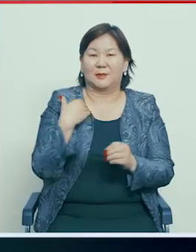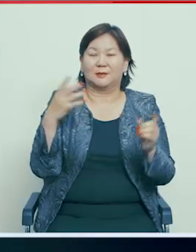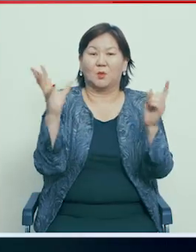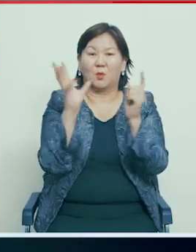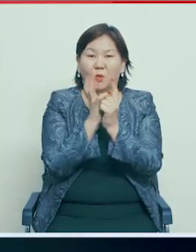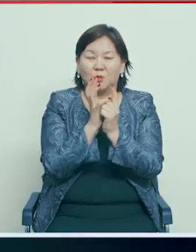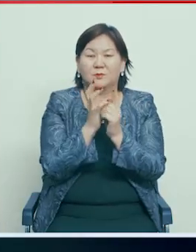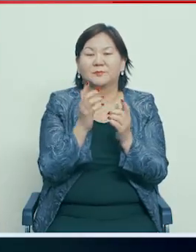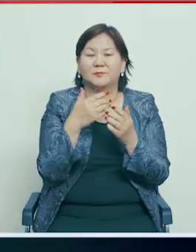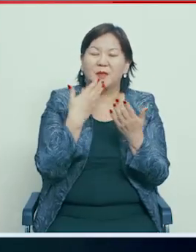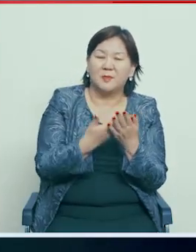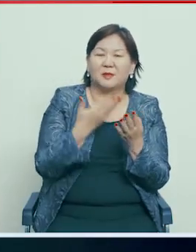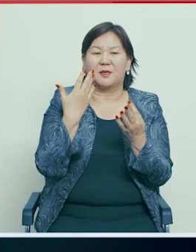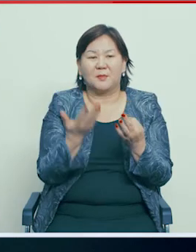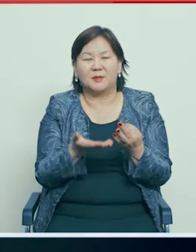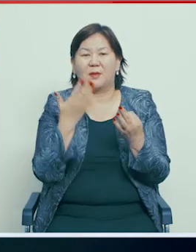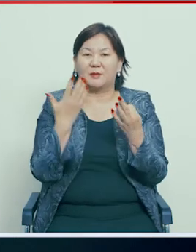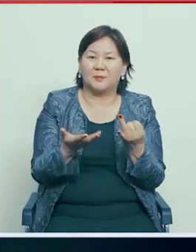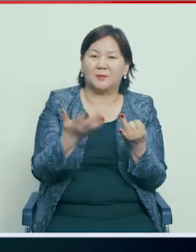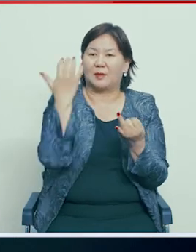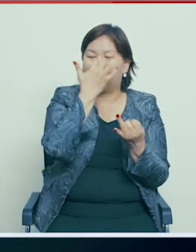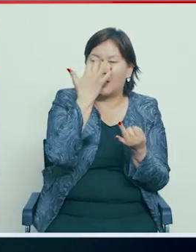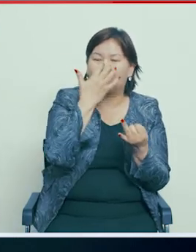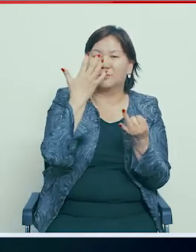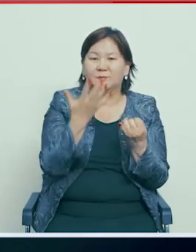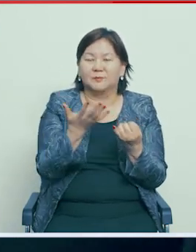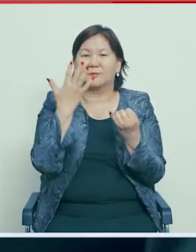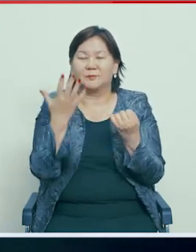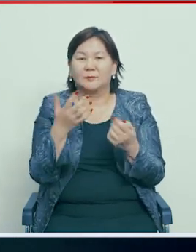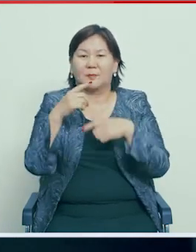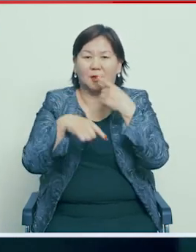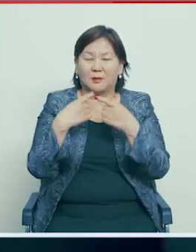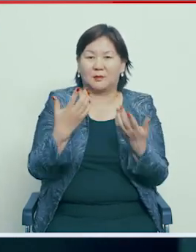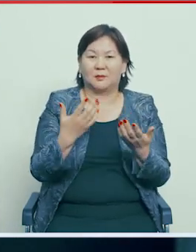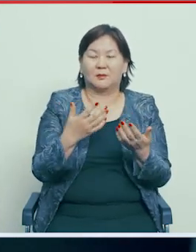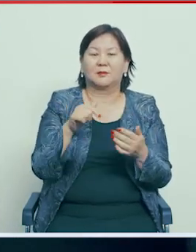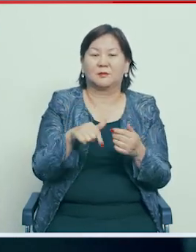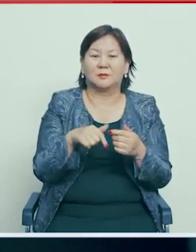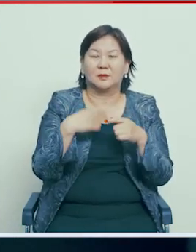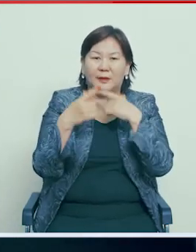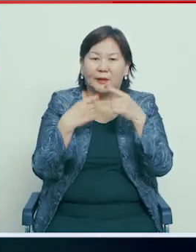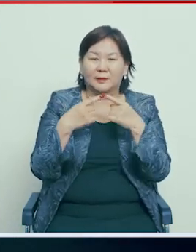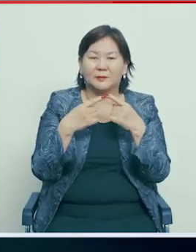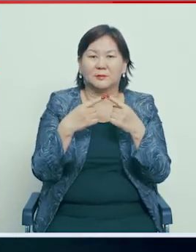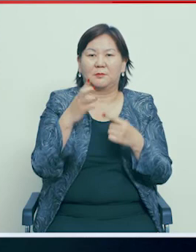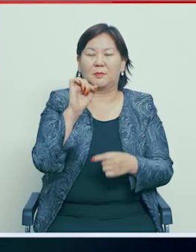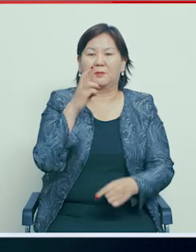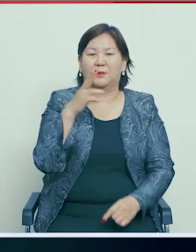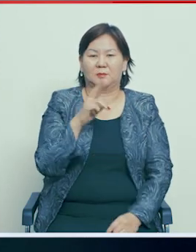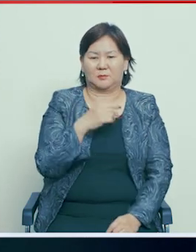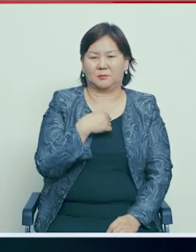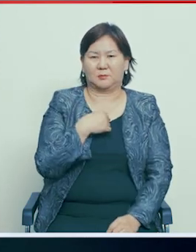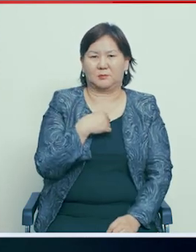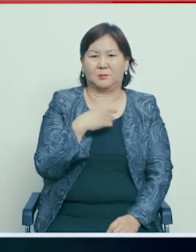ингээд хот ийм байдаг, тийм байдаг. Бид нар тийм хэцүү одоо хараг уу явахад нүүх мөхөө манайхаа угчаал булдгүй штэ. Ингээд ярьсан чинь Батуул дарахад гэжсэн.